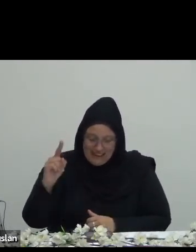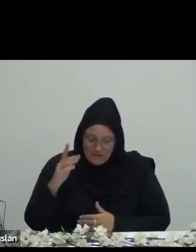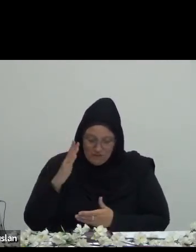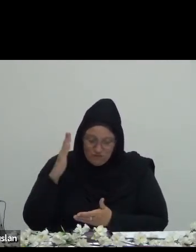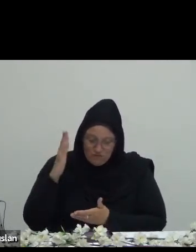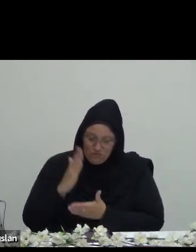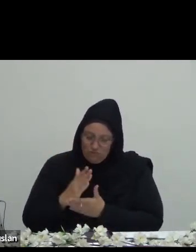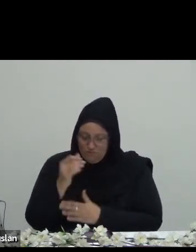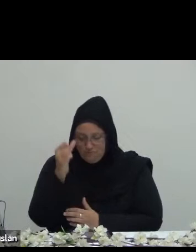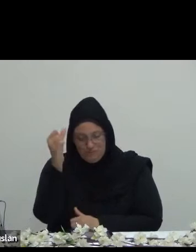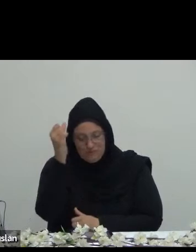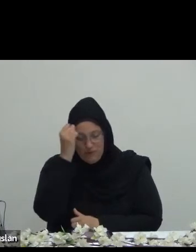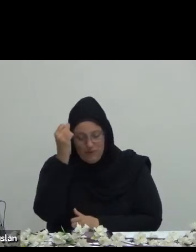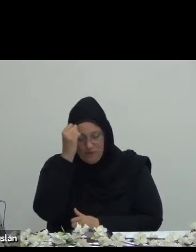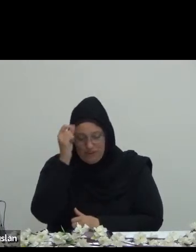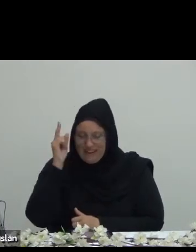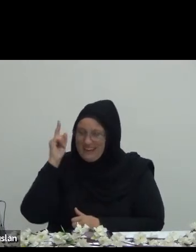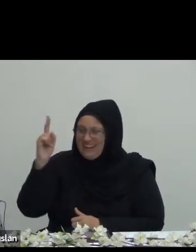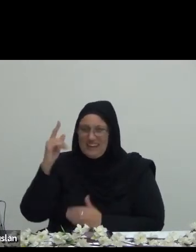المتكبر.